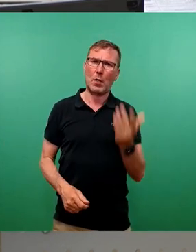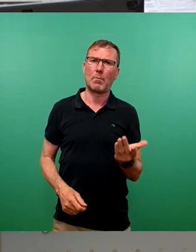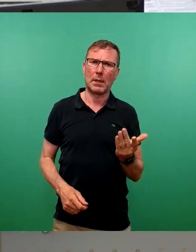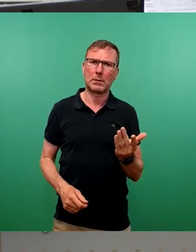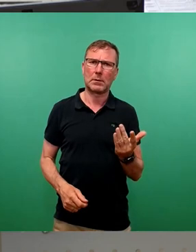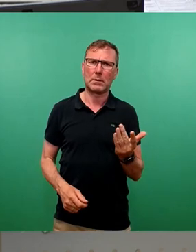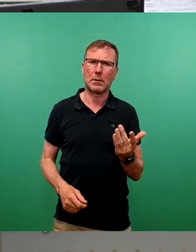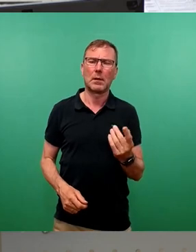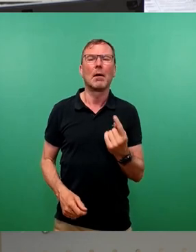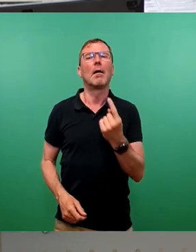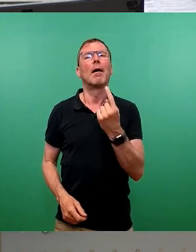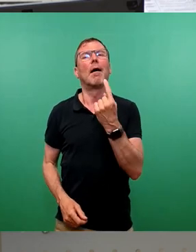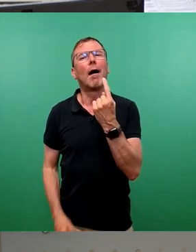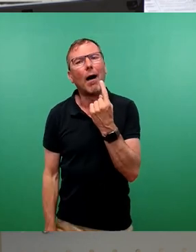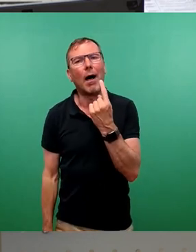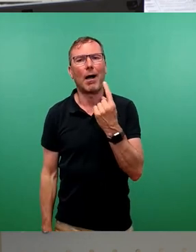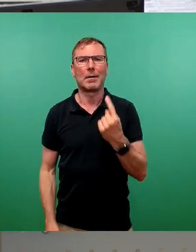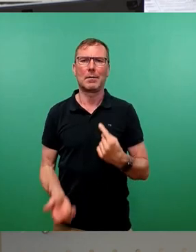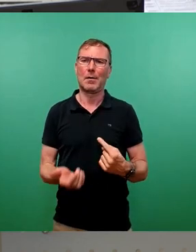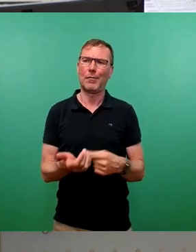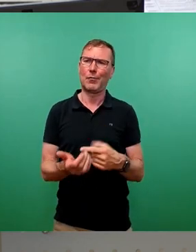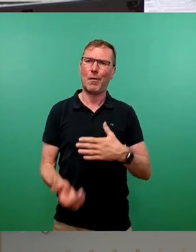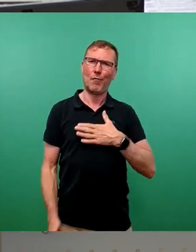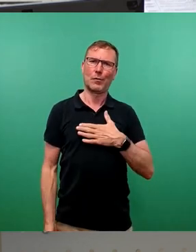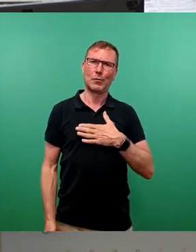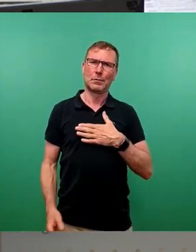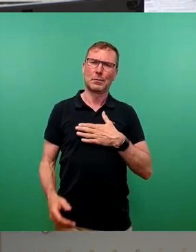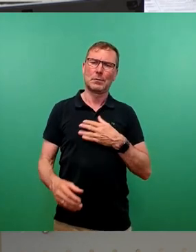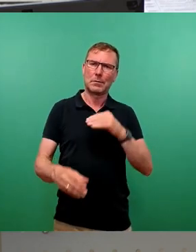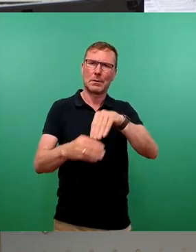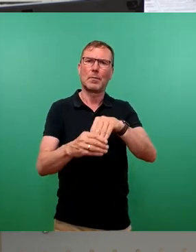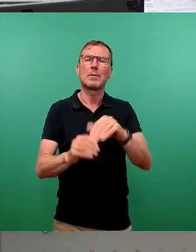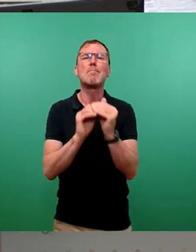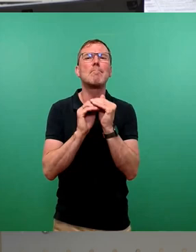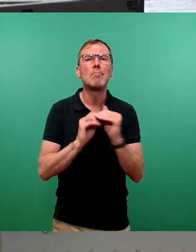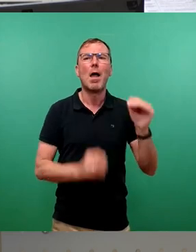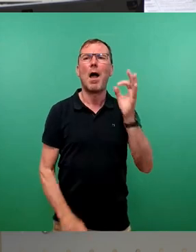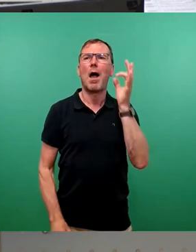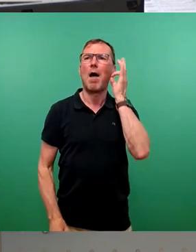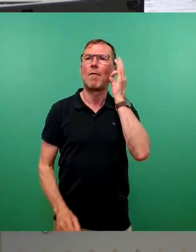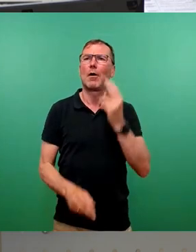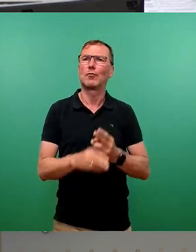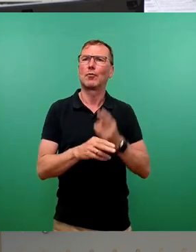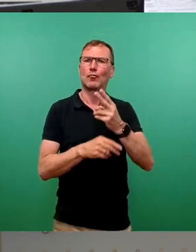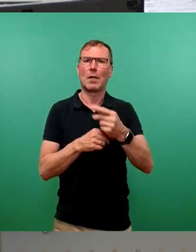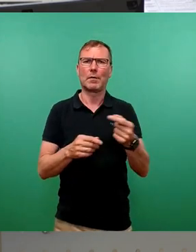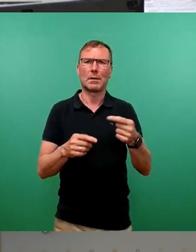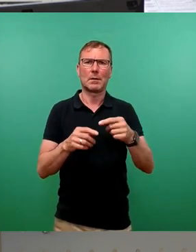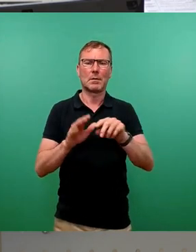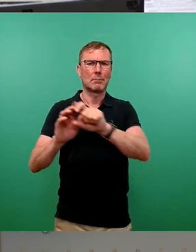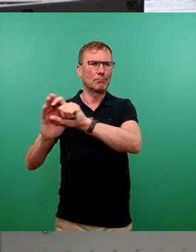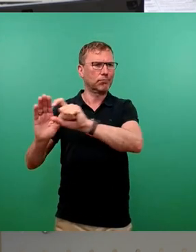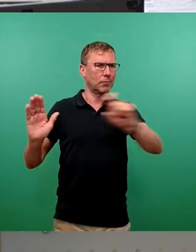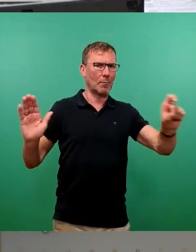wenigstens eine Forderung von uns, nämlich mehr Frauen in der StellvertreterInnenriege